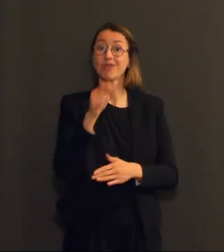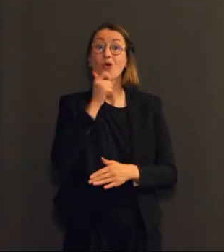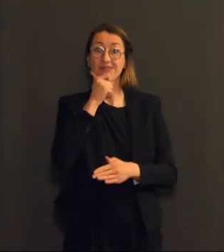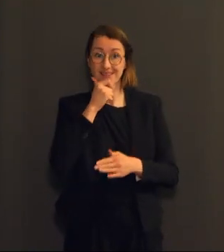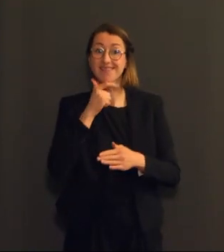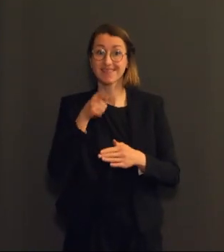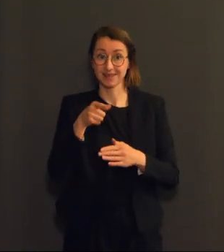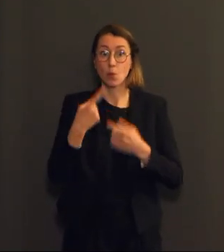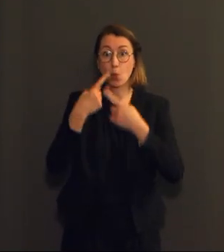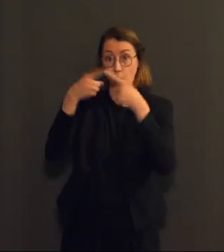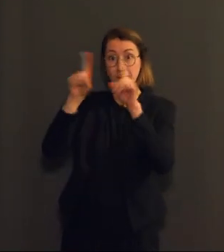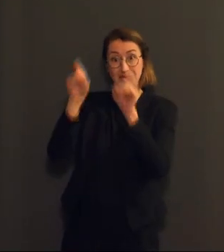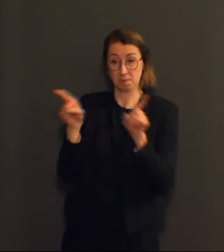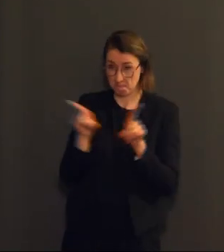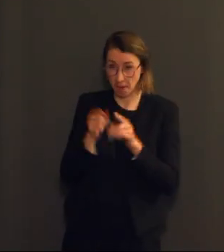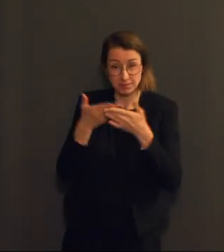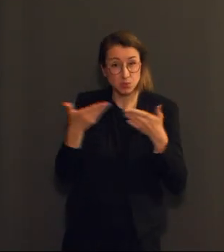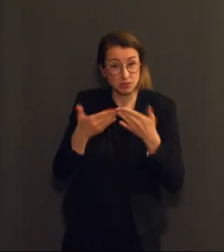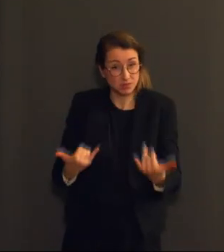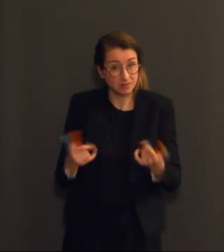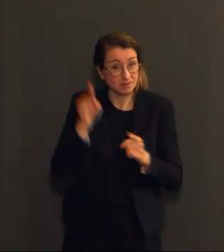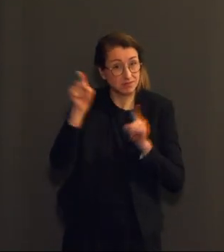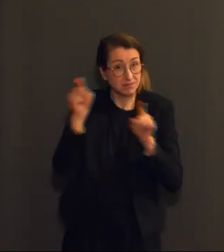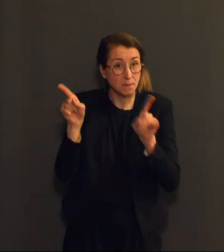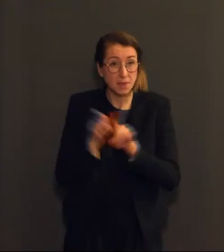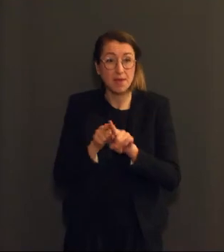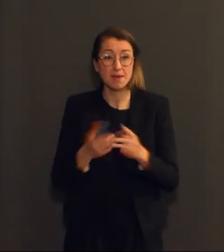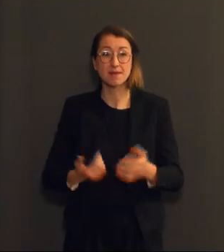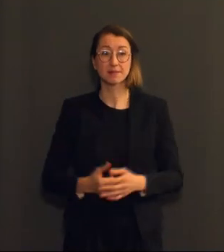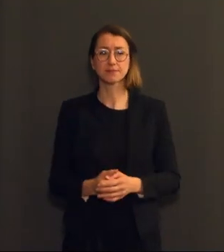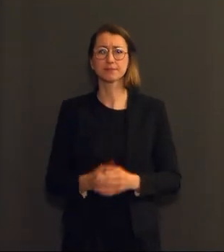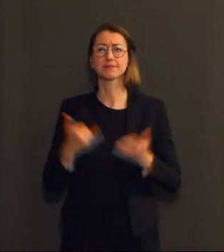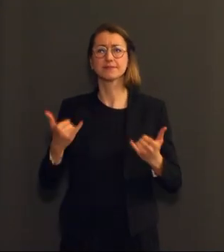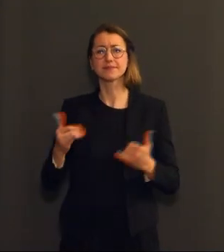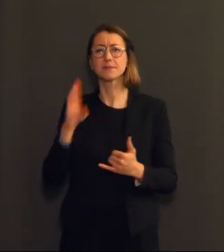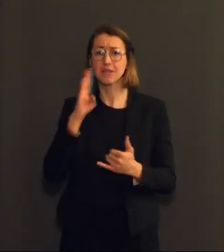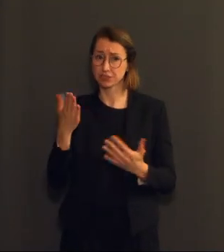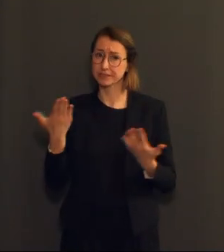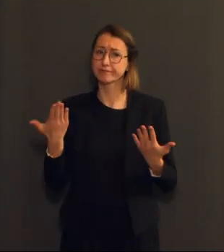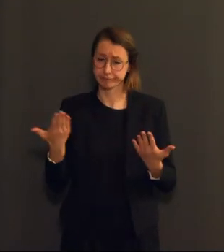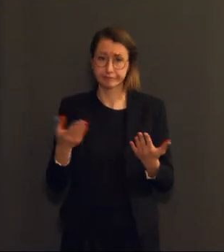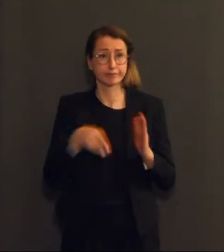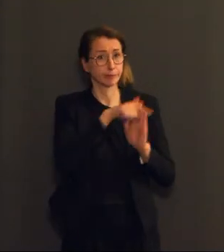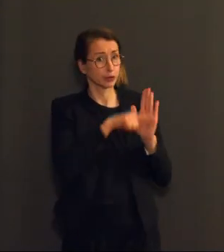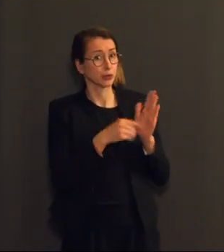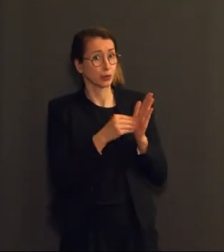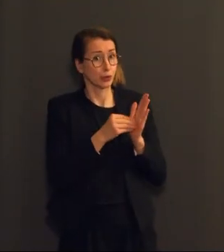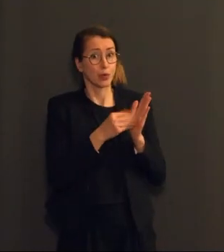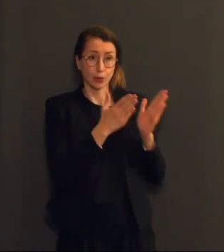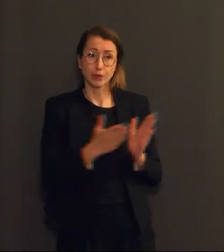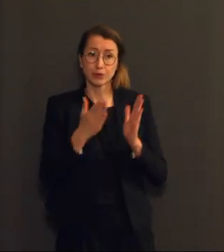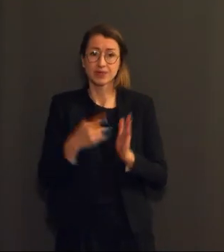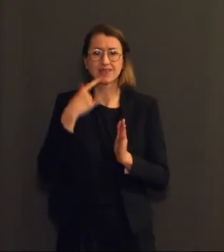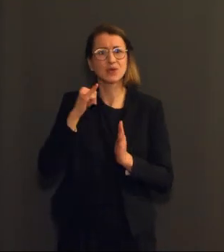l'État continue et les références continuent à déconseiller les voyages à l'étranger dans la mesure